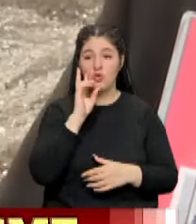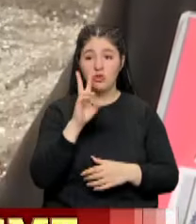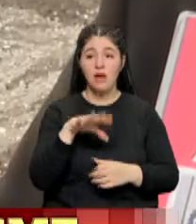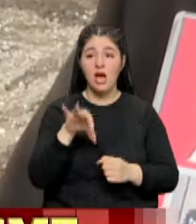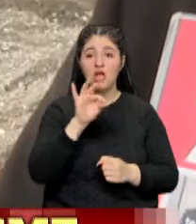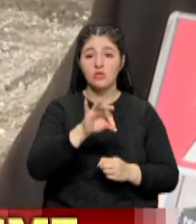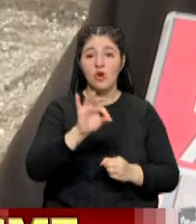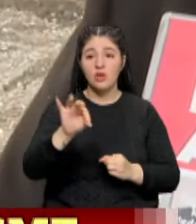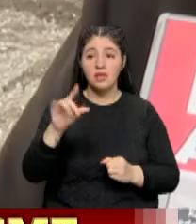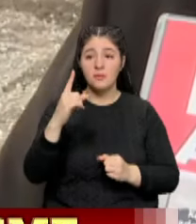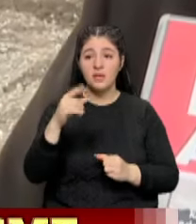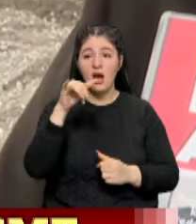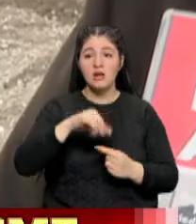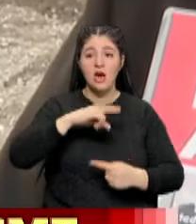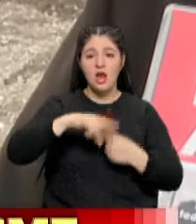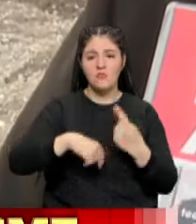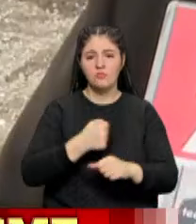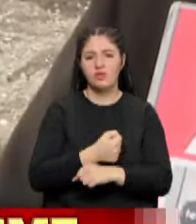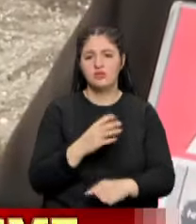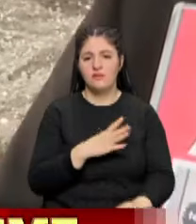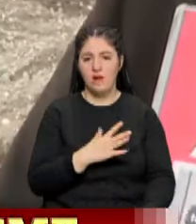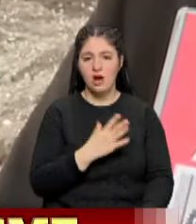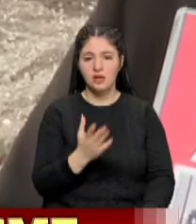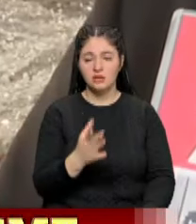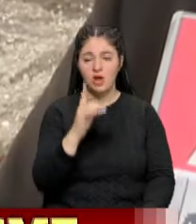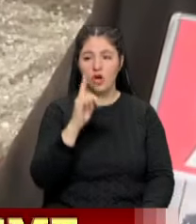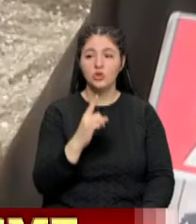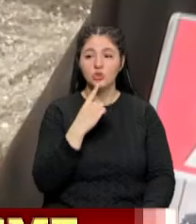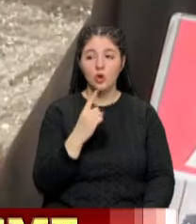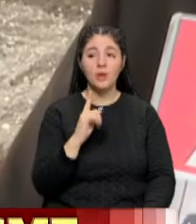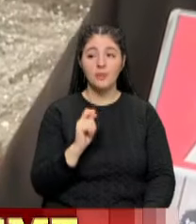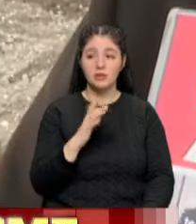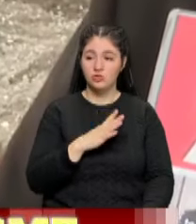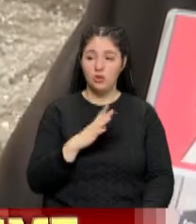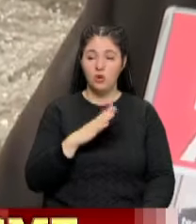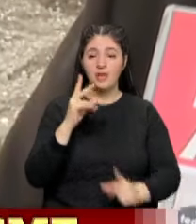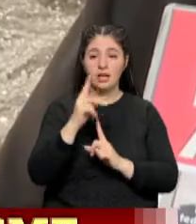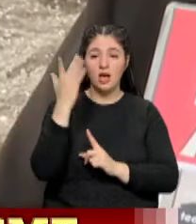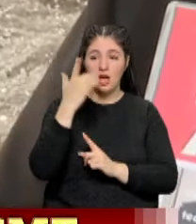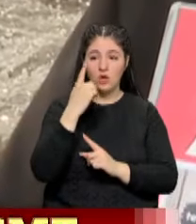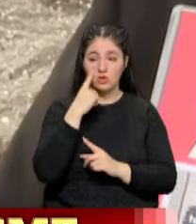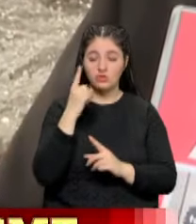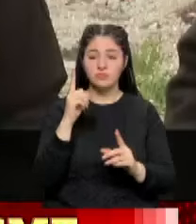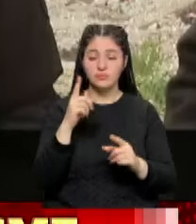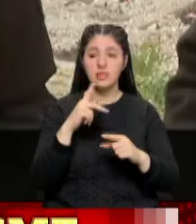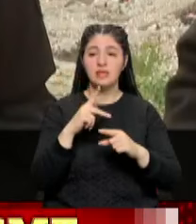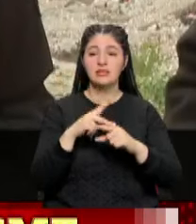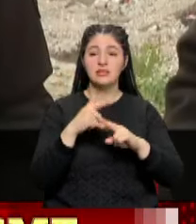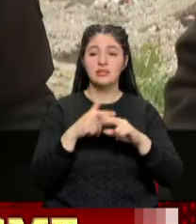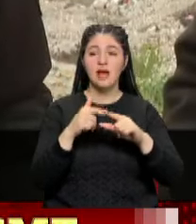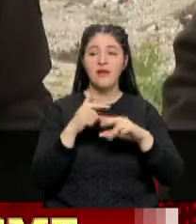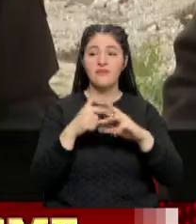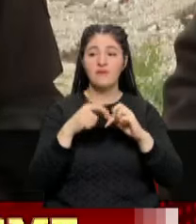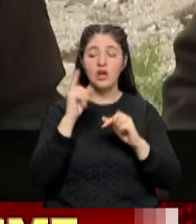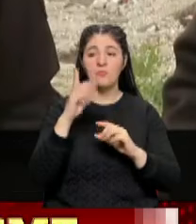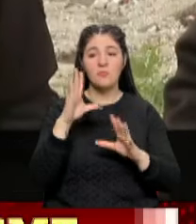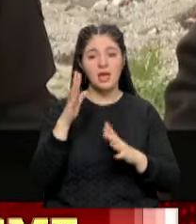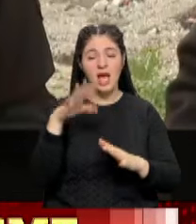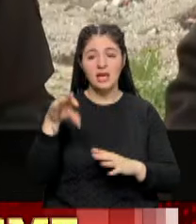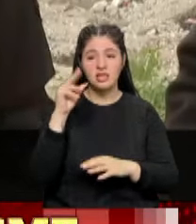Her noktasında bir hak arama mücadelesi var. Öncelikle şunu da söylemek istiyorum İlker Karagöz. Zafer öğretmeni belki herkes